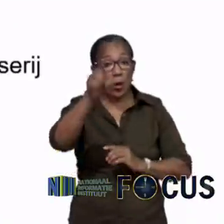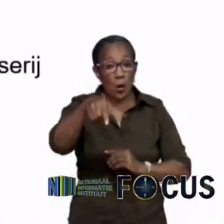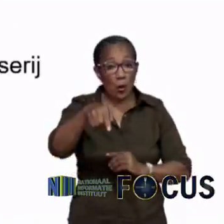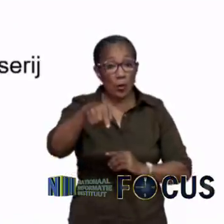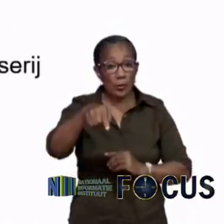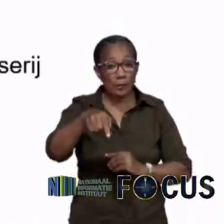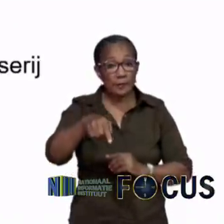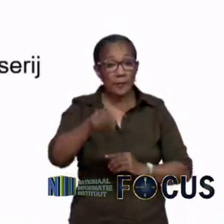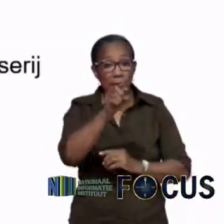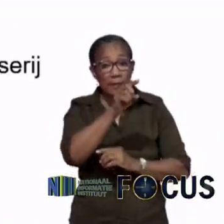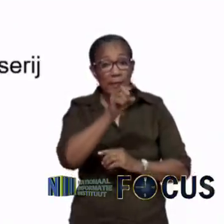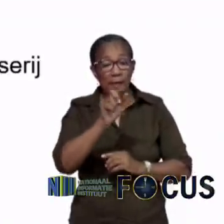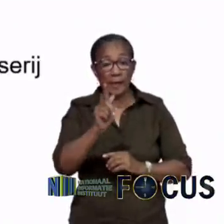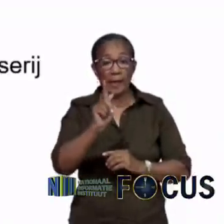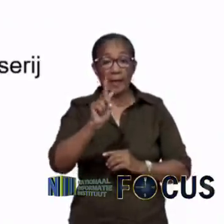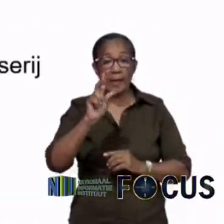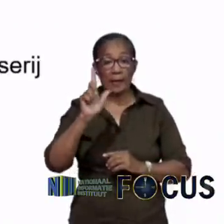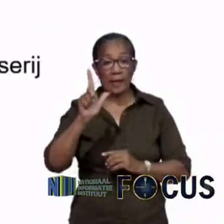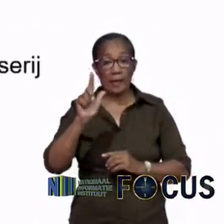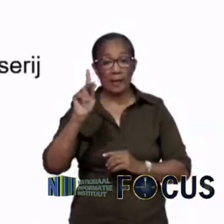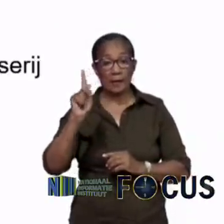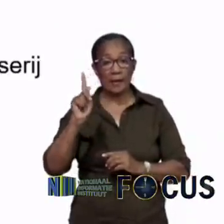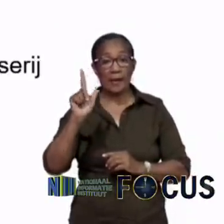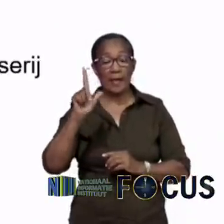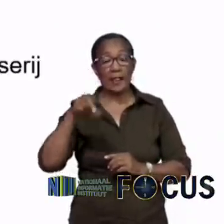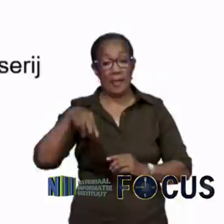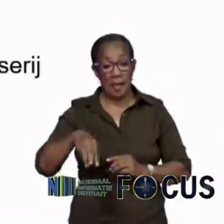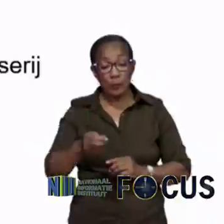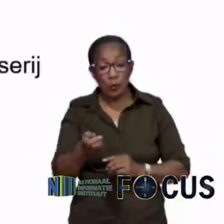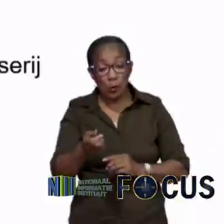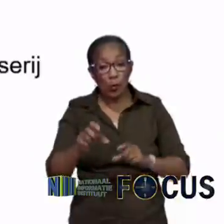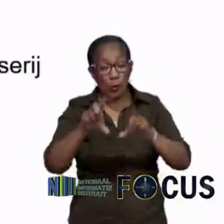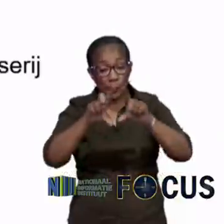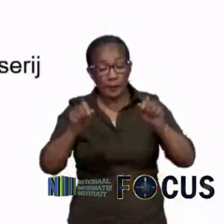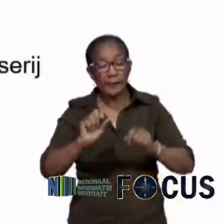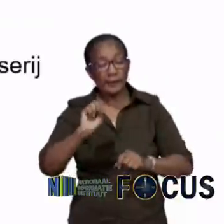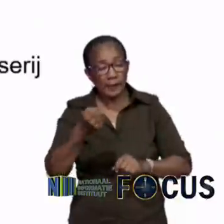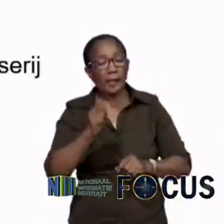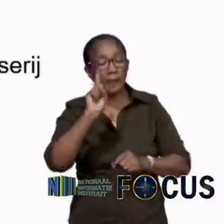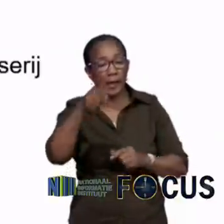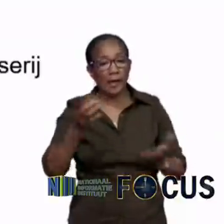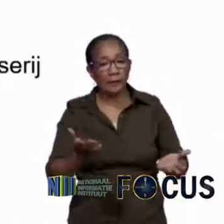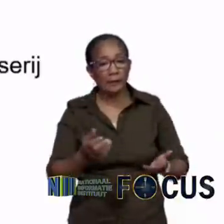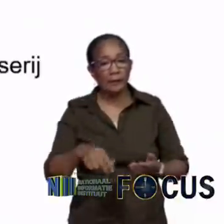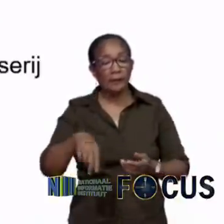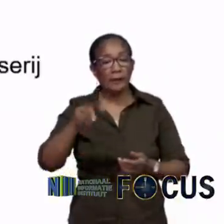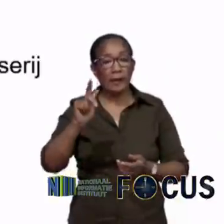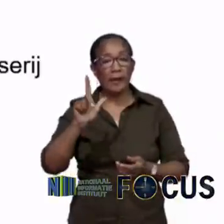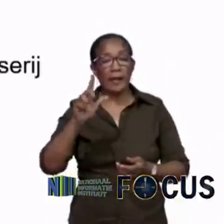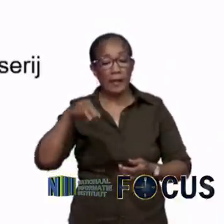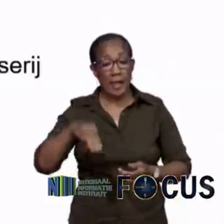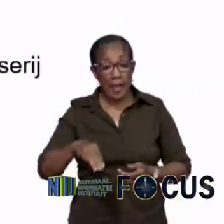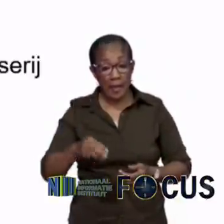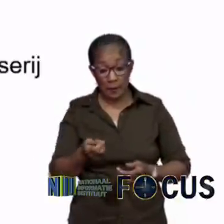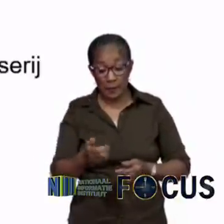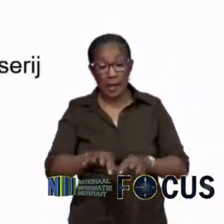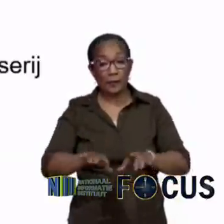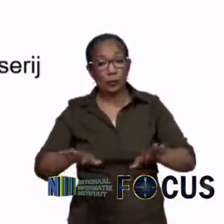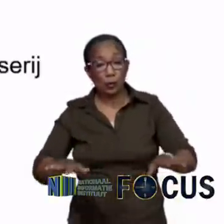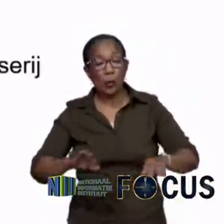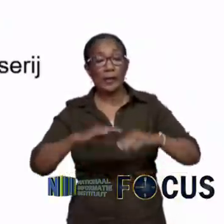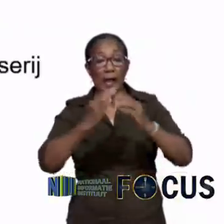naar KLM, buy you ticket and do alla den sani go baka, you can do that. A KLM kantoro, it take alla